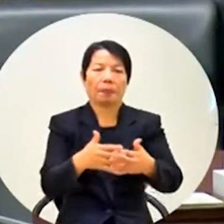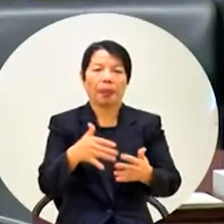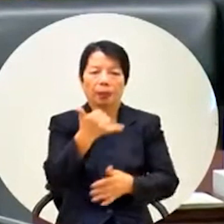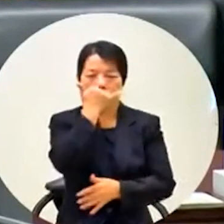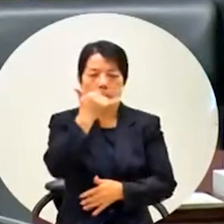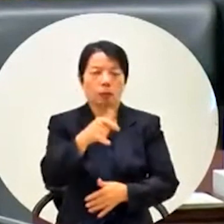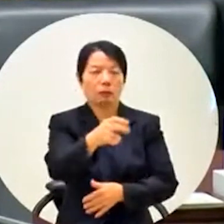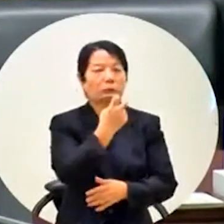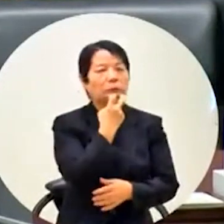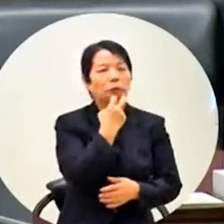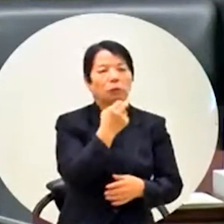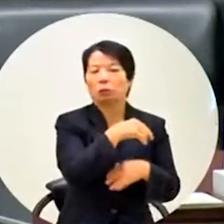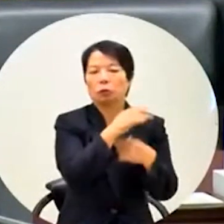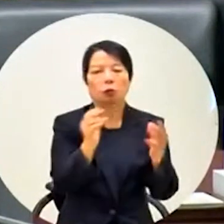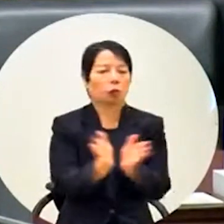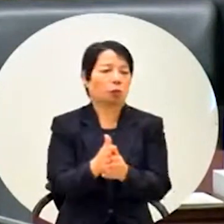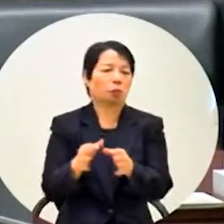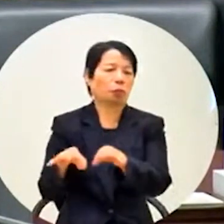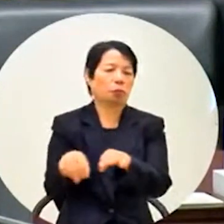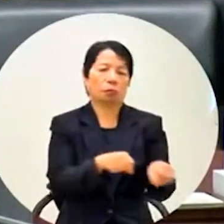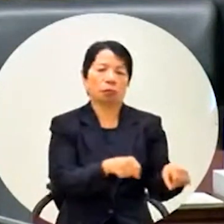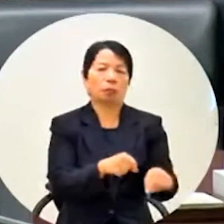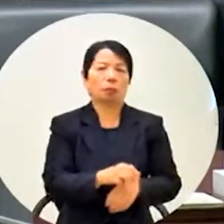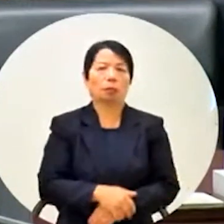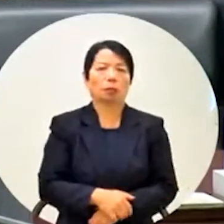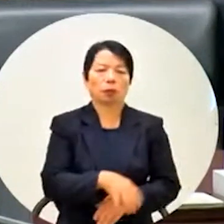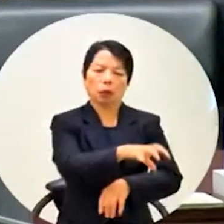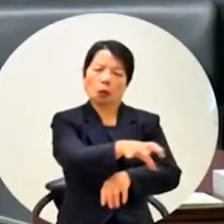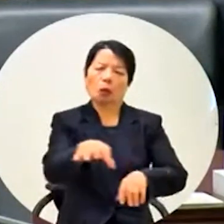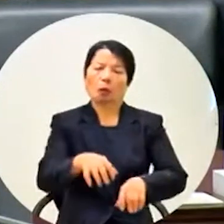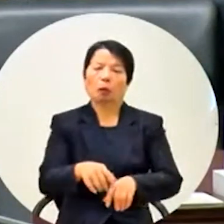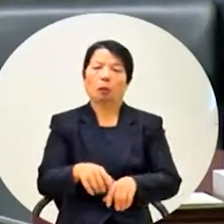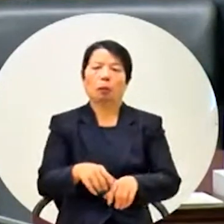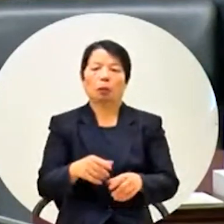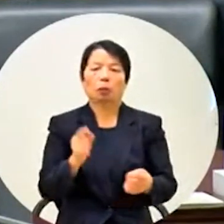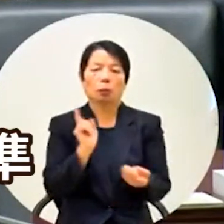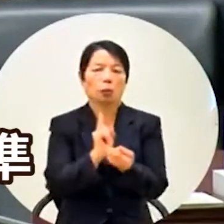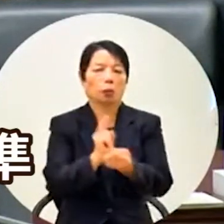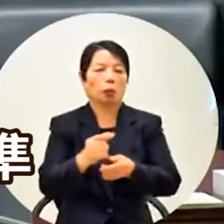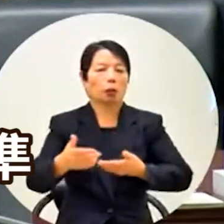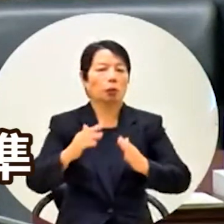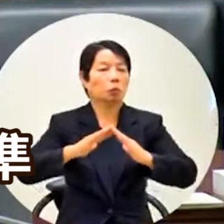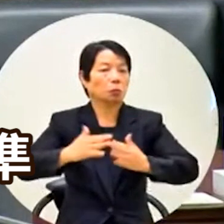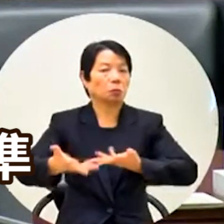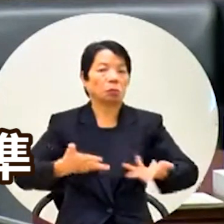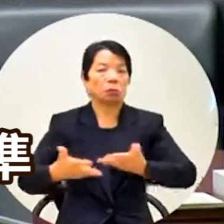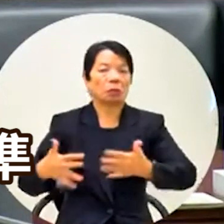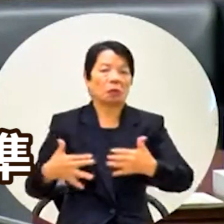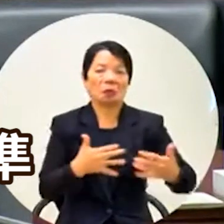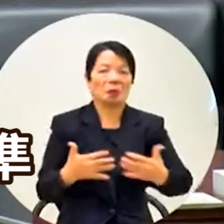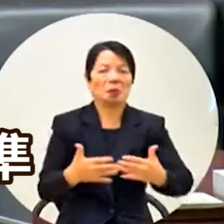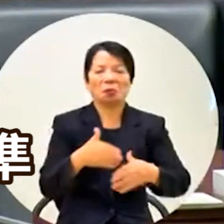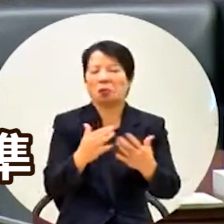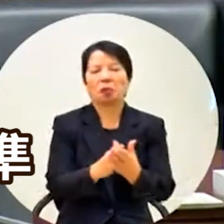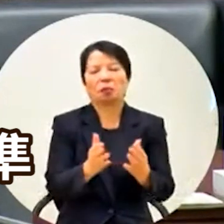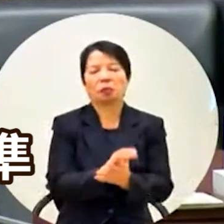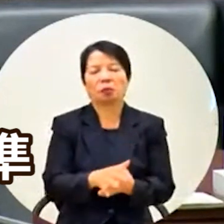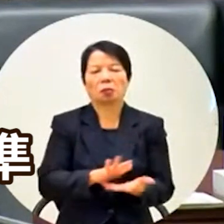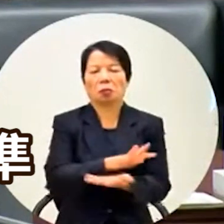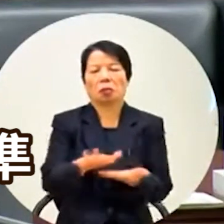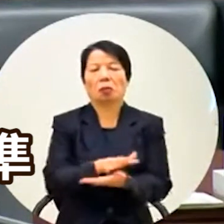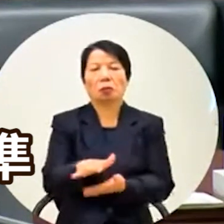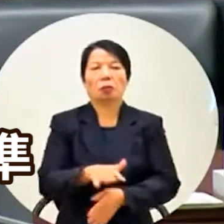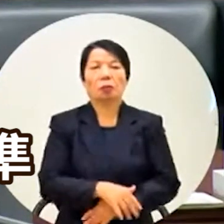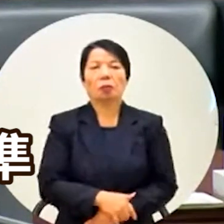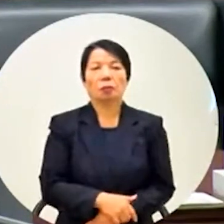摆，规个地方哦应该好啊问政的，大家拢无，足侪人拢无要好啊问